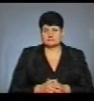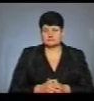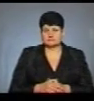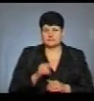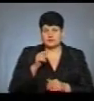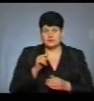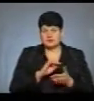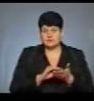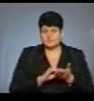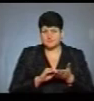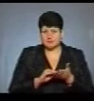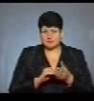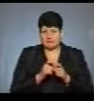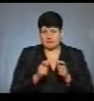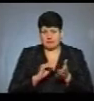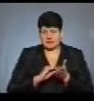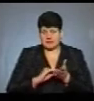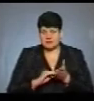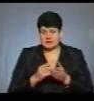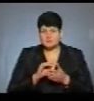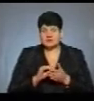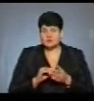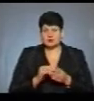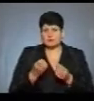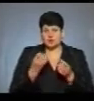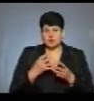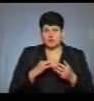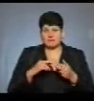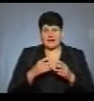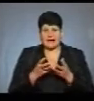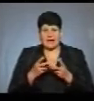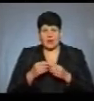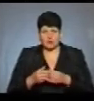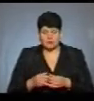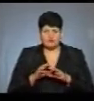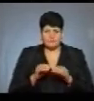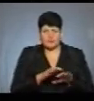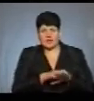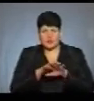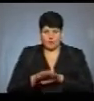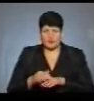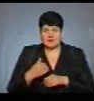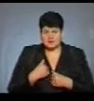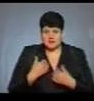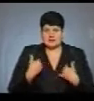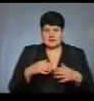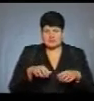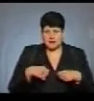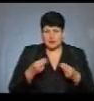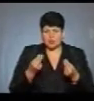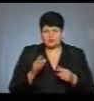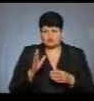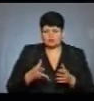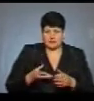Тут вони не зазначають у платіжках. Не зазначають, а просто перераховують. Так, перерахували мені, я забрала ці гроші і